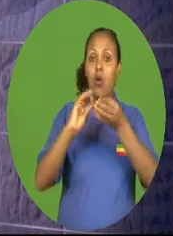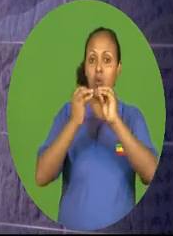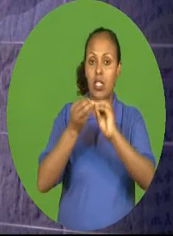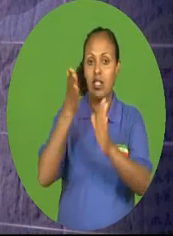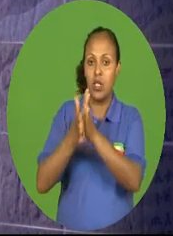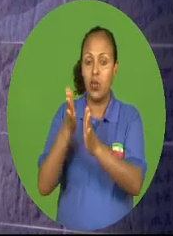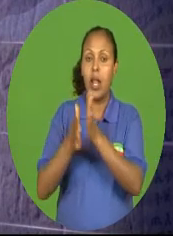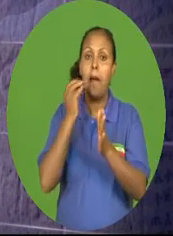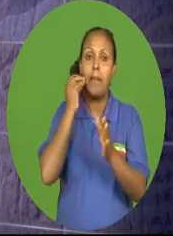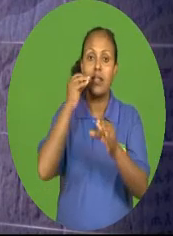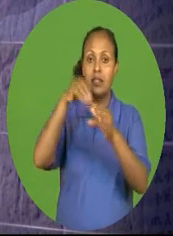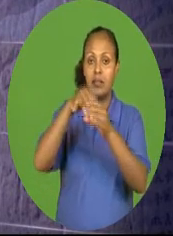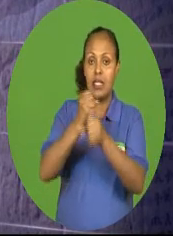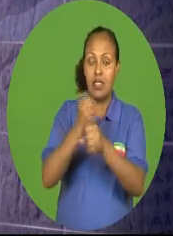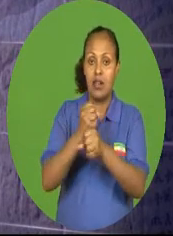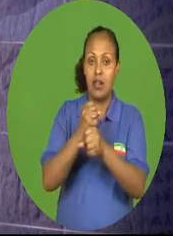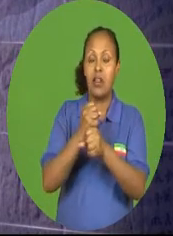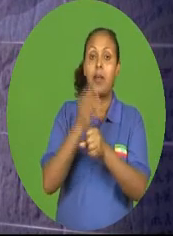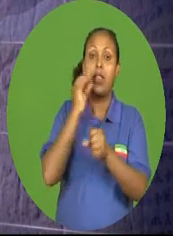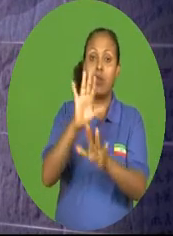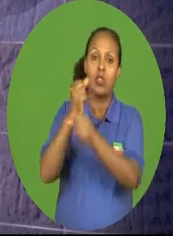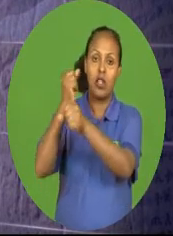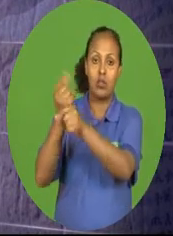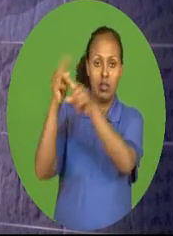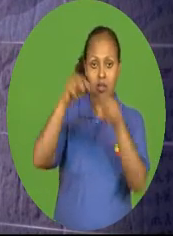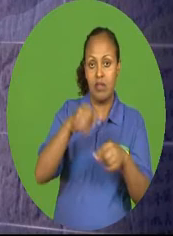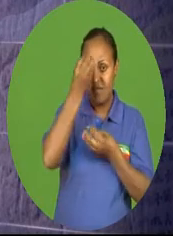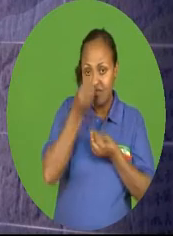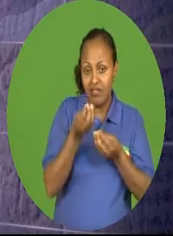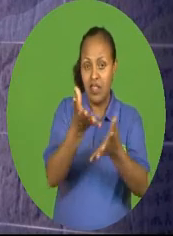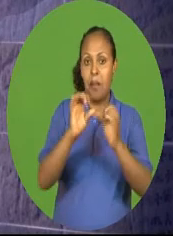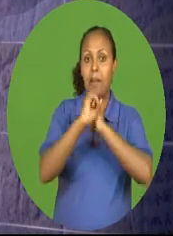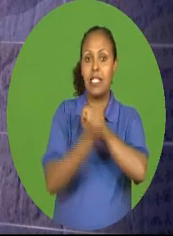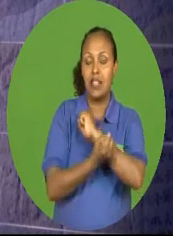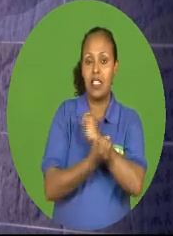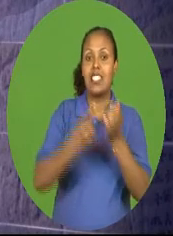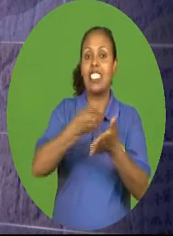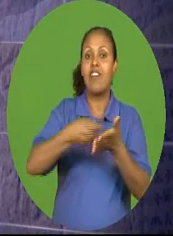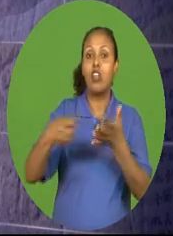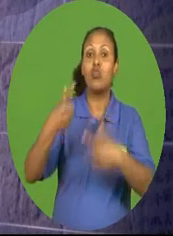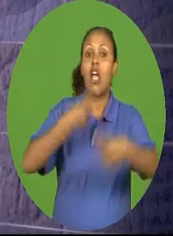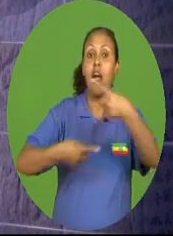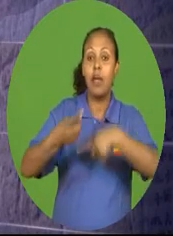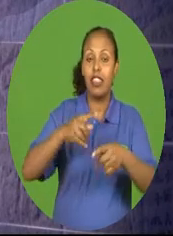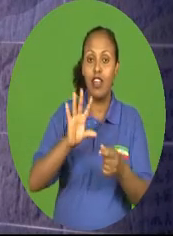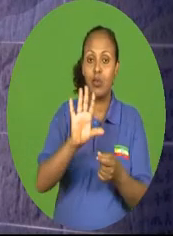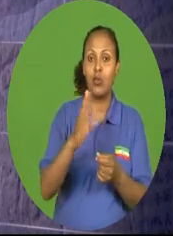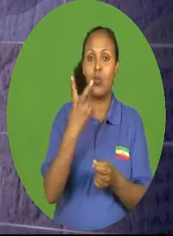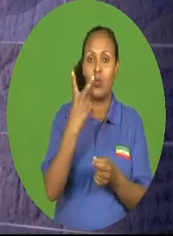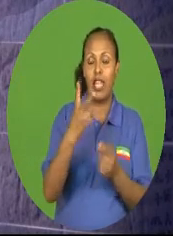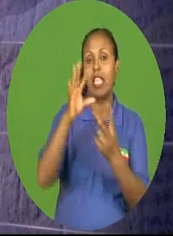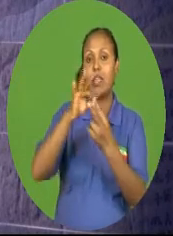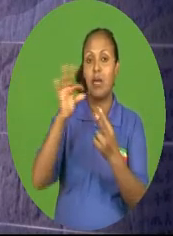በሁለተኛ ተራ ቁጥር የተመለከተውን ክንውን በቤት ስራ መልክ ሰርታችሁ እንድትመጡ ባሳሰብኳችሁ መሰረት